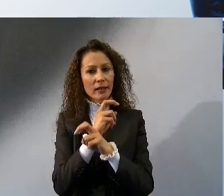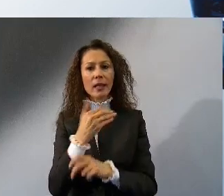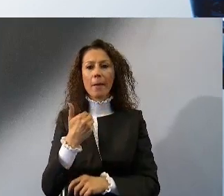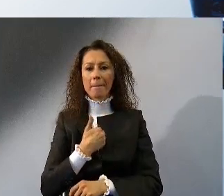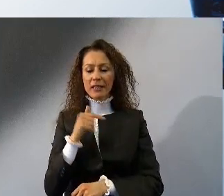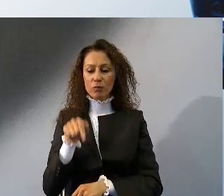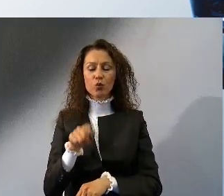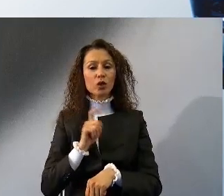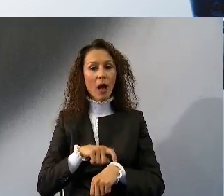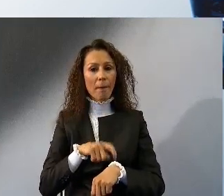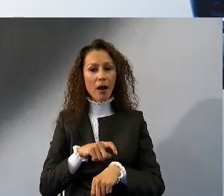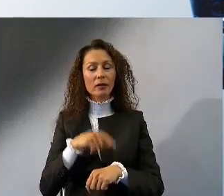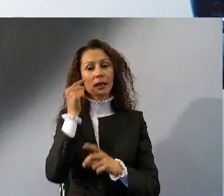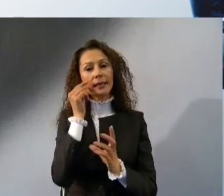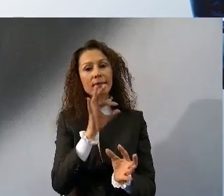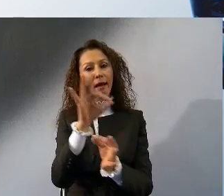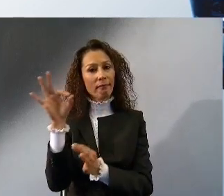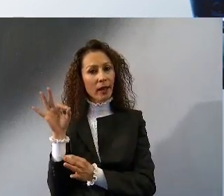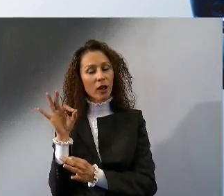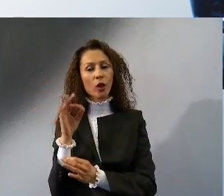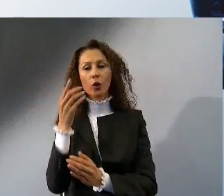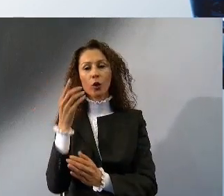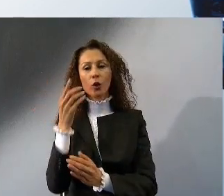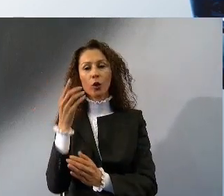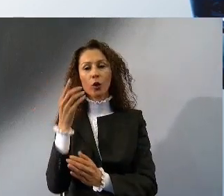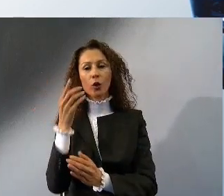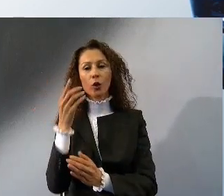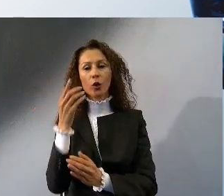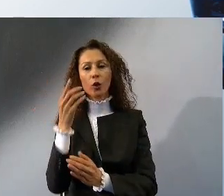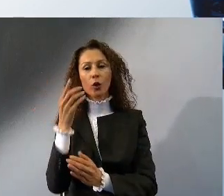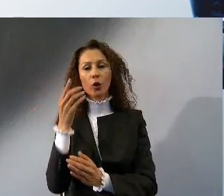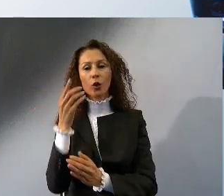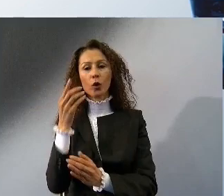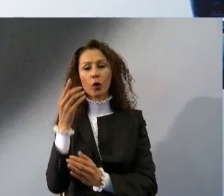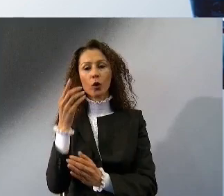bu zamanın insanları yüz yüzeyiz, karşı karşıyayız. Şimdi